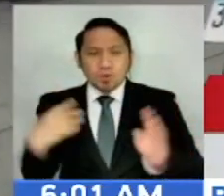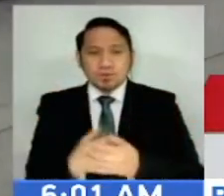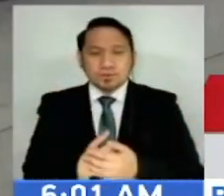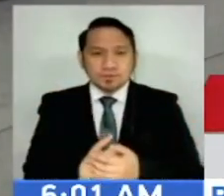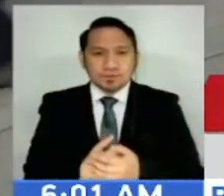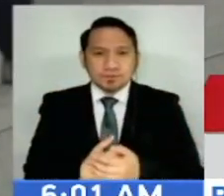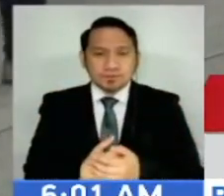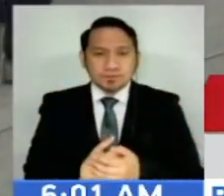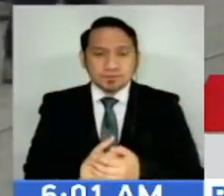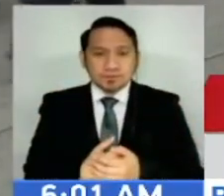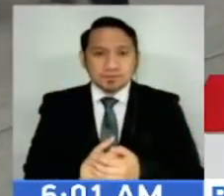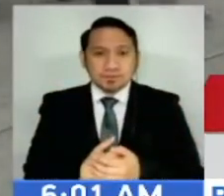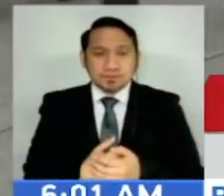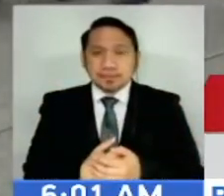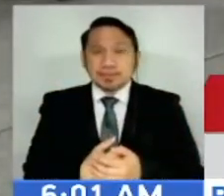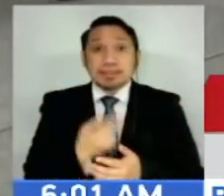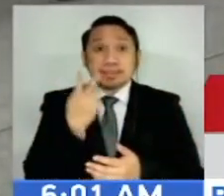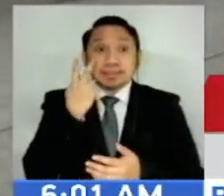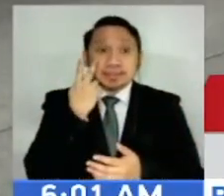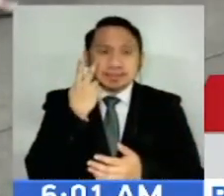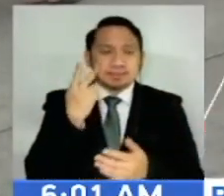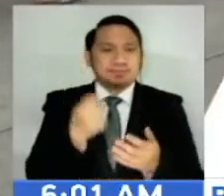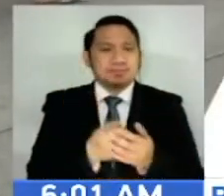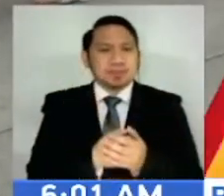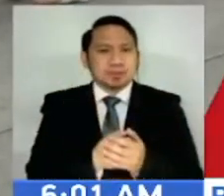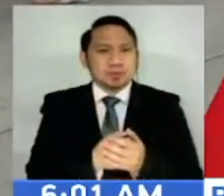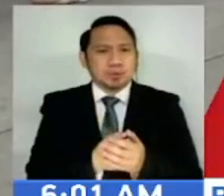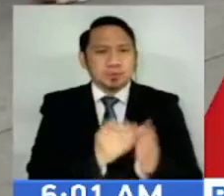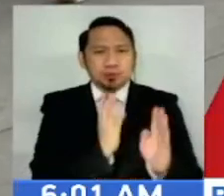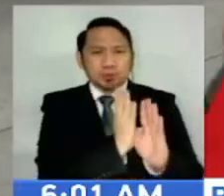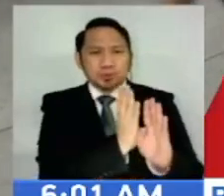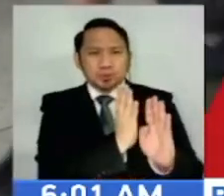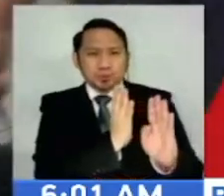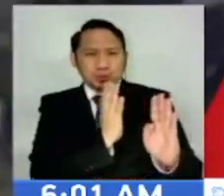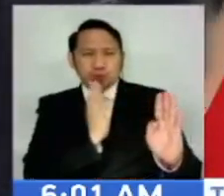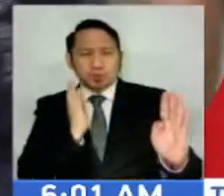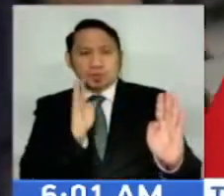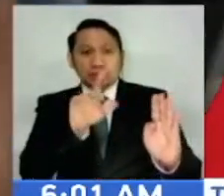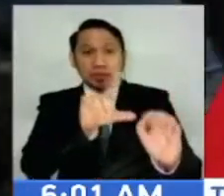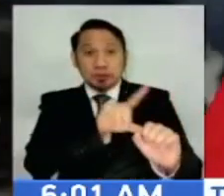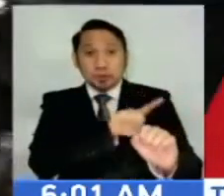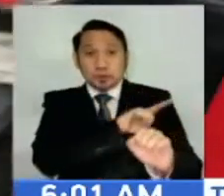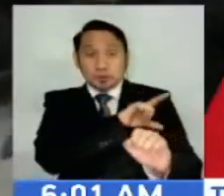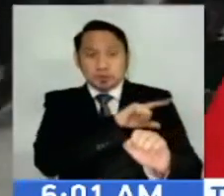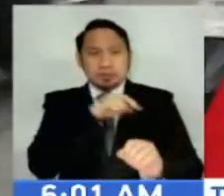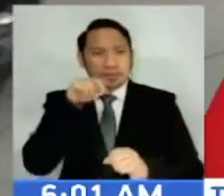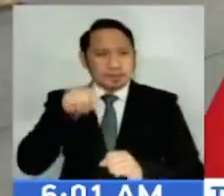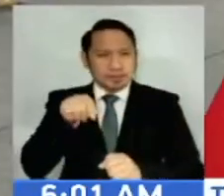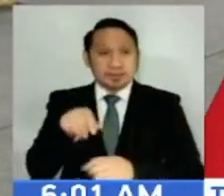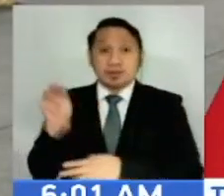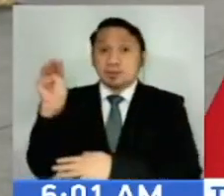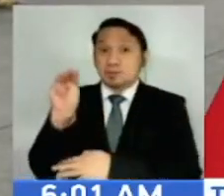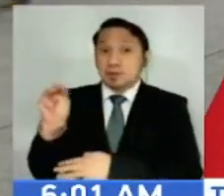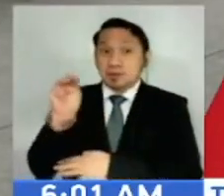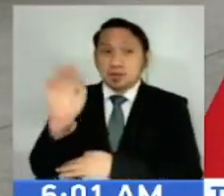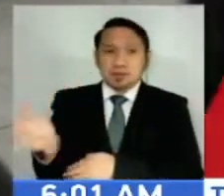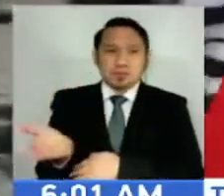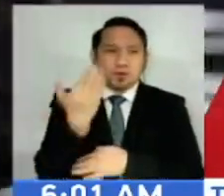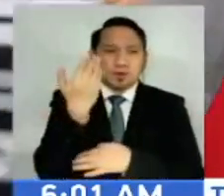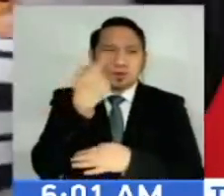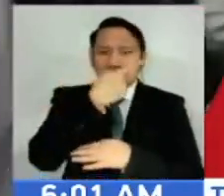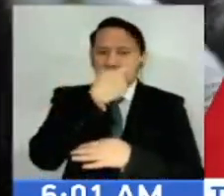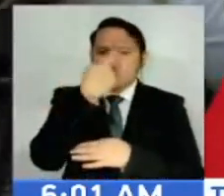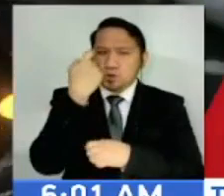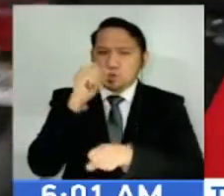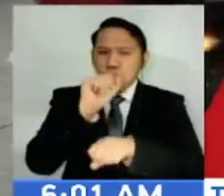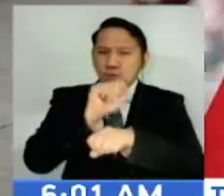Ivan, napakahaba kasi ng inaabot ng pila ng mga pasahero kagaya ngayong Monday morning, back to work yung mga kapuso natin. Sabi ng